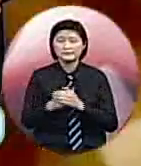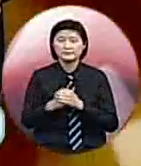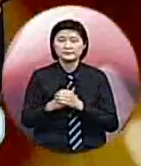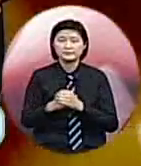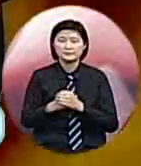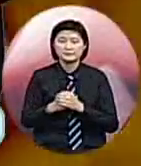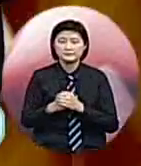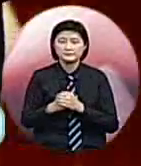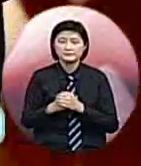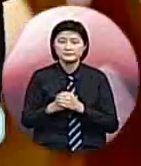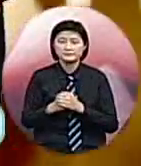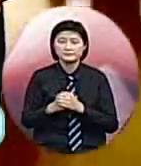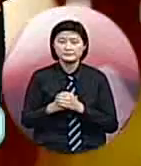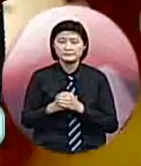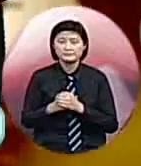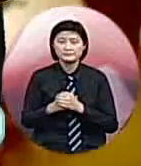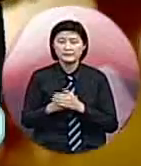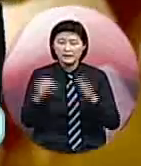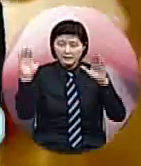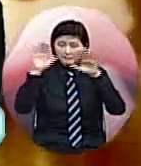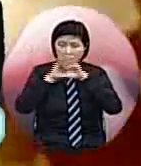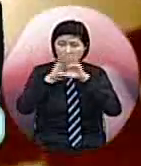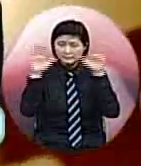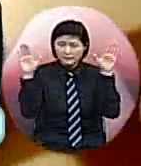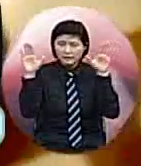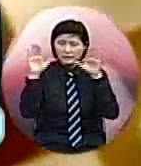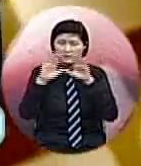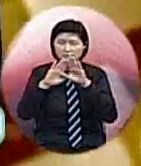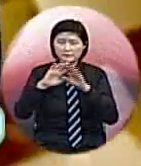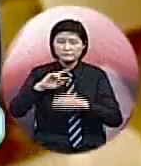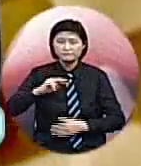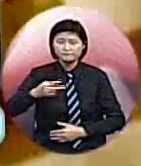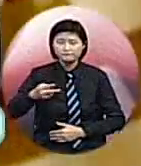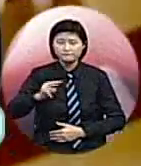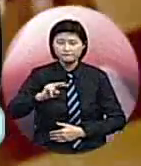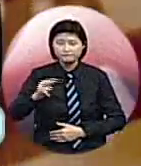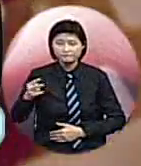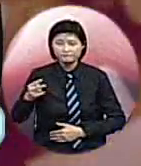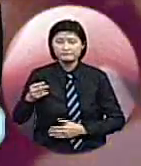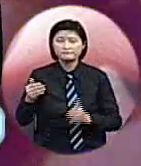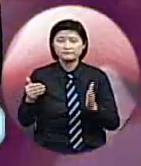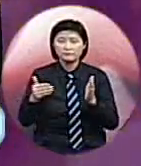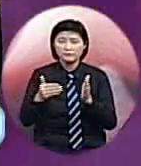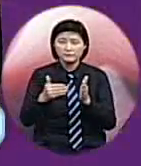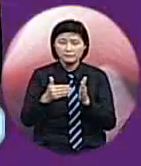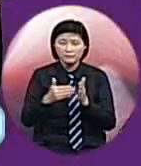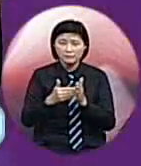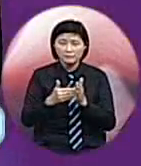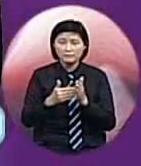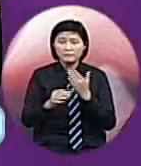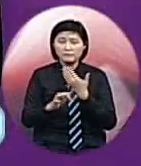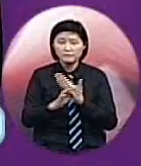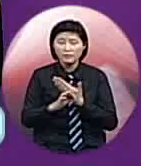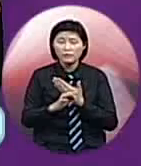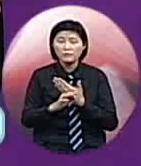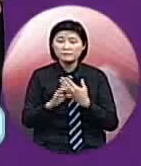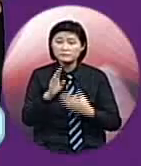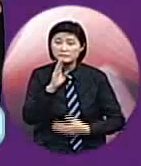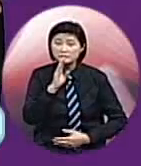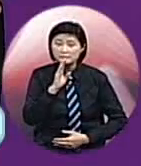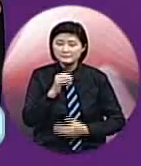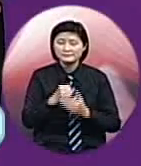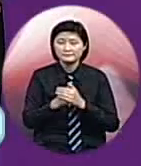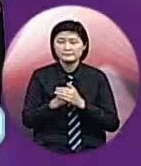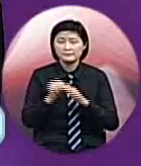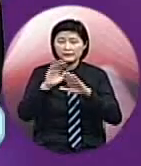그러면 그 밤낮이 이렇게 계속 경비를 해야 되니까 예, 그 좀 바뀌잖아요. 그죠? 예,